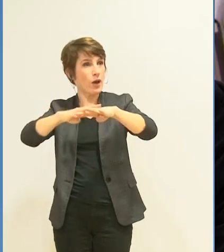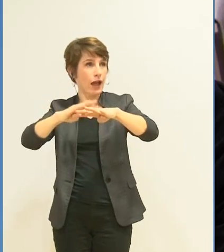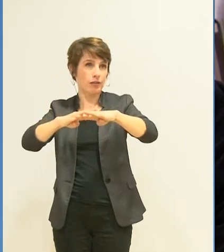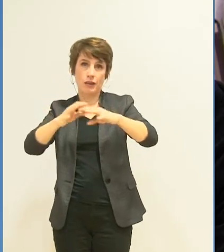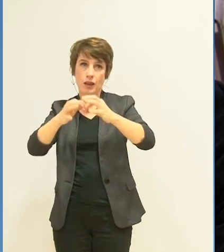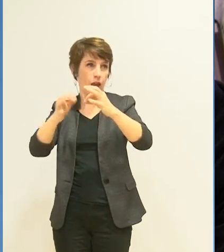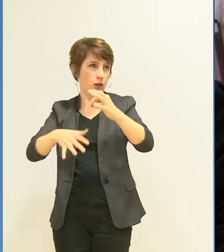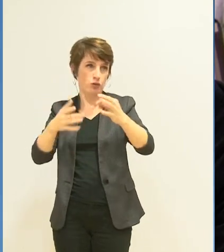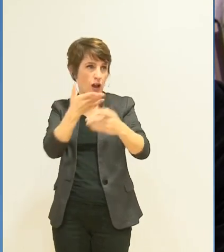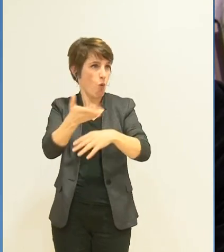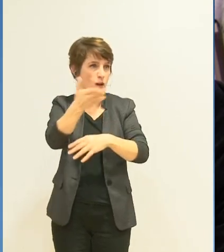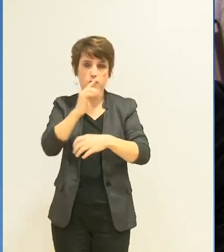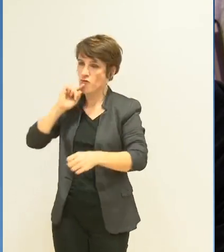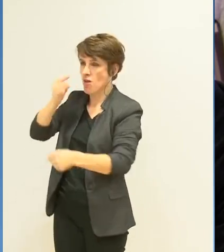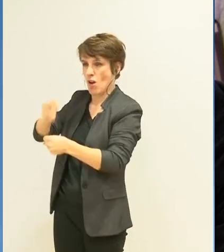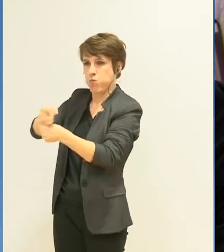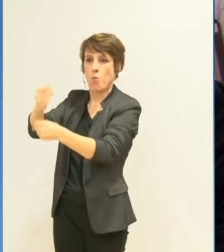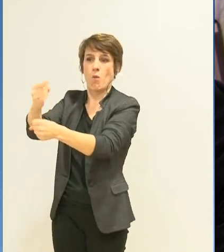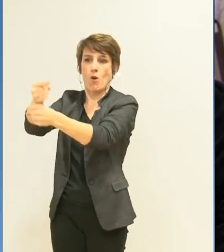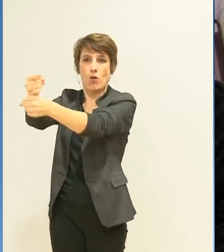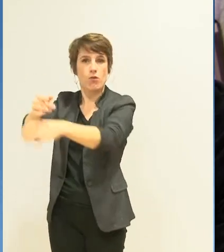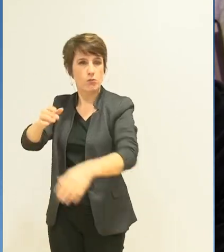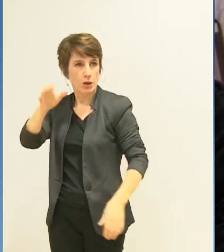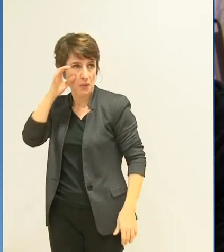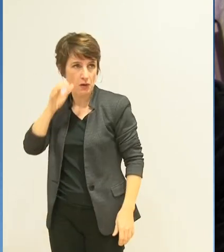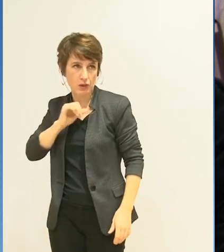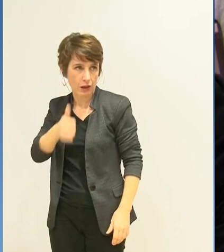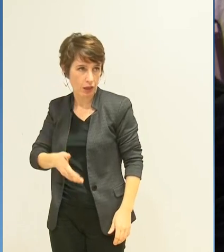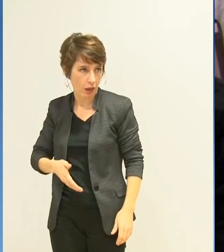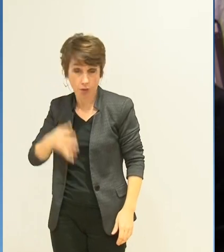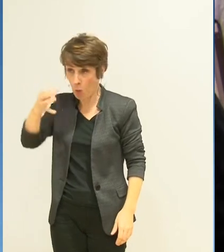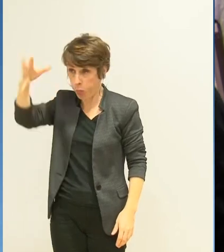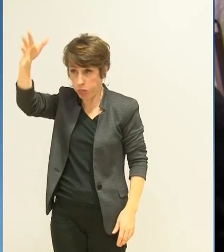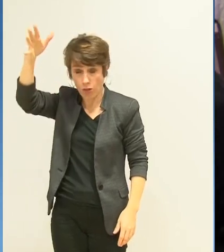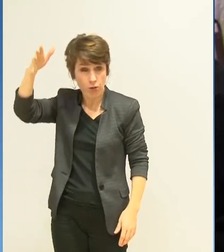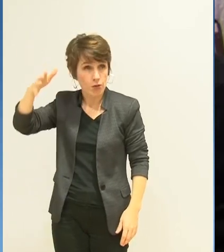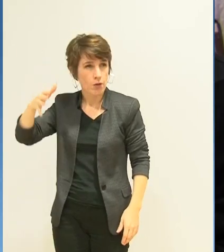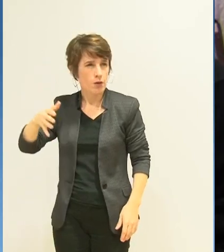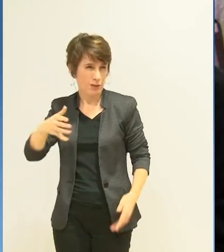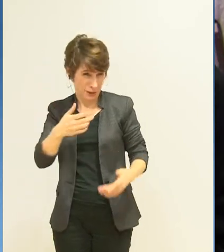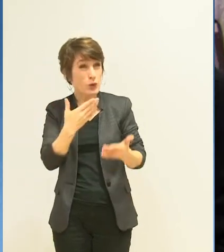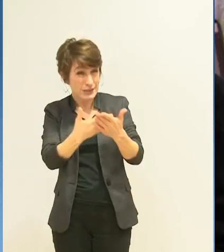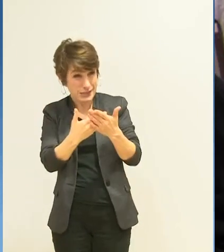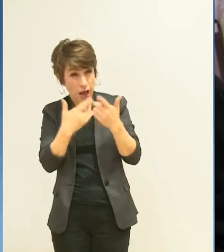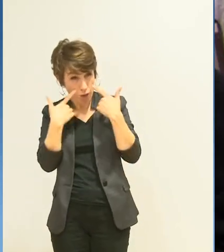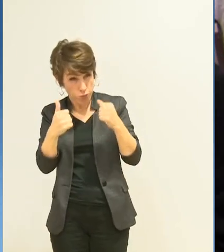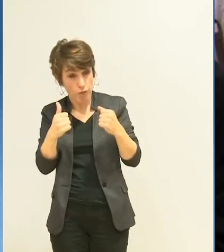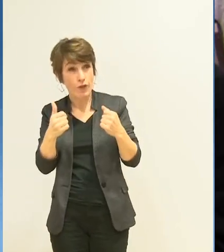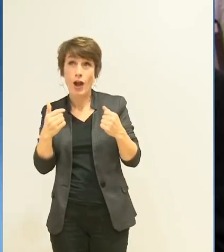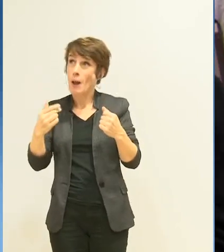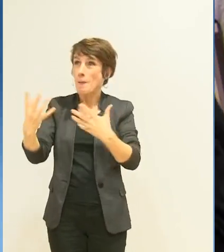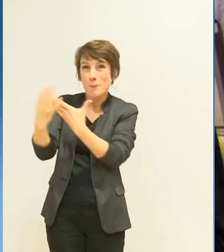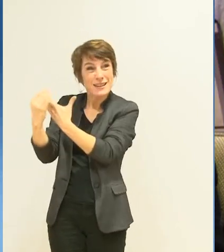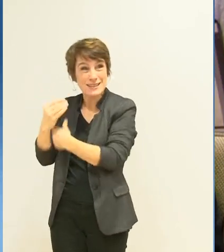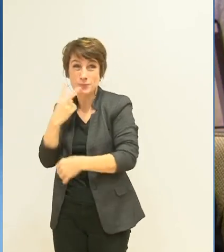ovni écologique cela participe est il de la concertation citoyenne donc votre communication ne